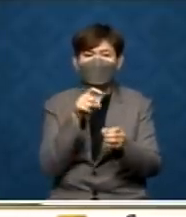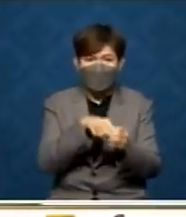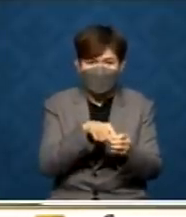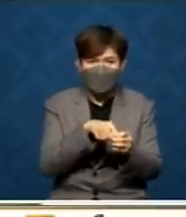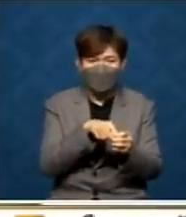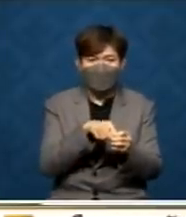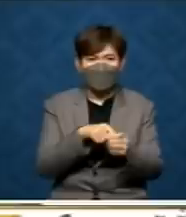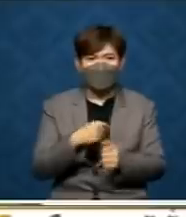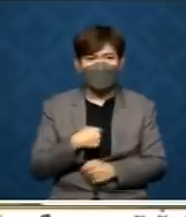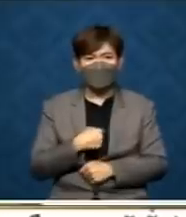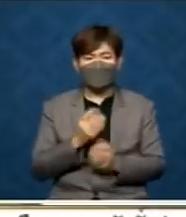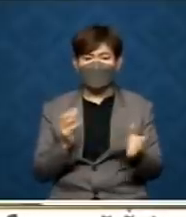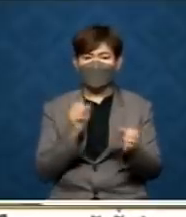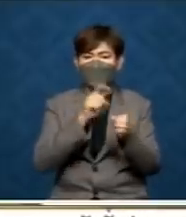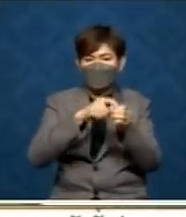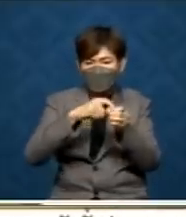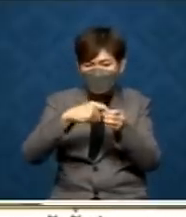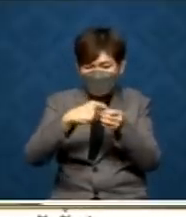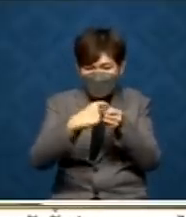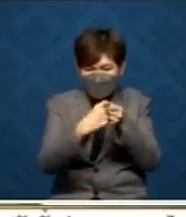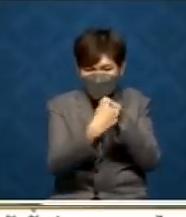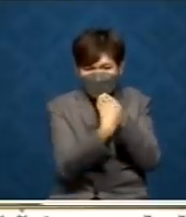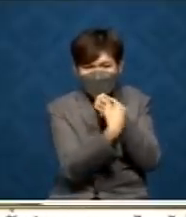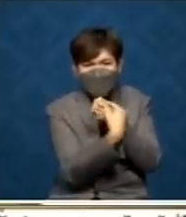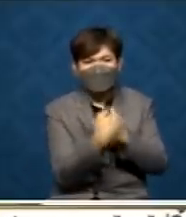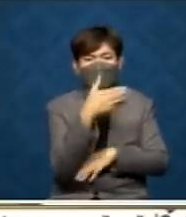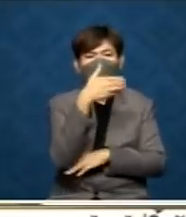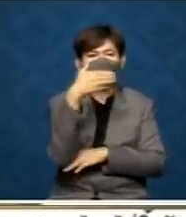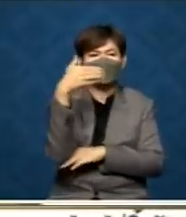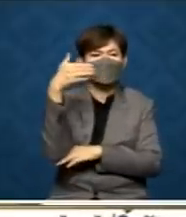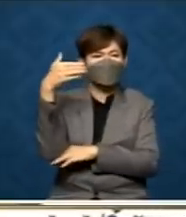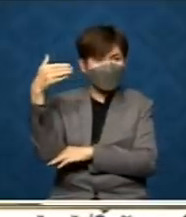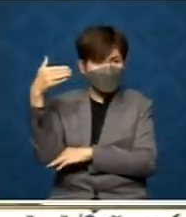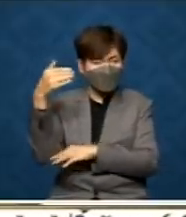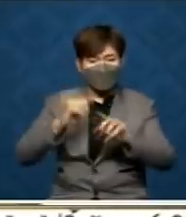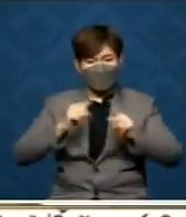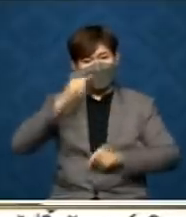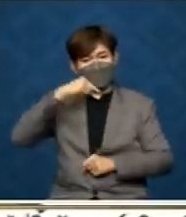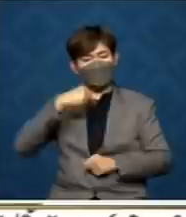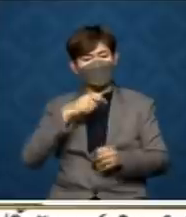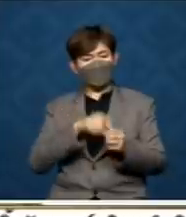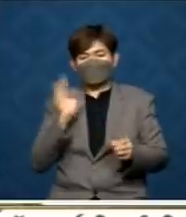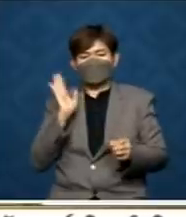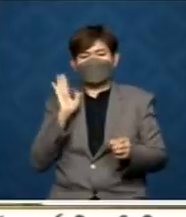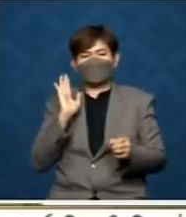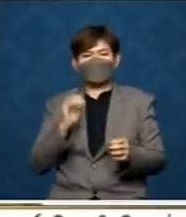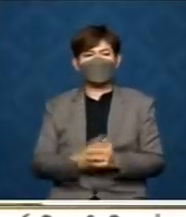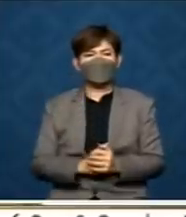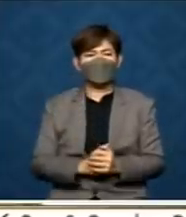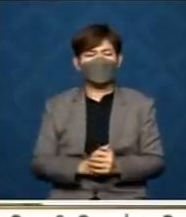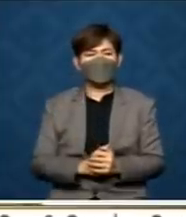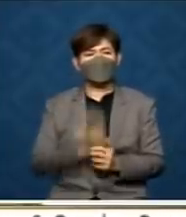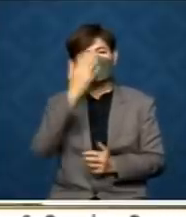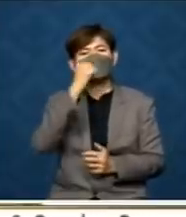คนก็เข้าโคเวฟกันเข้าเข้าเข้าๆแต่ของเราอ่ะไม่เข้าอุ้ย